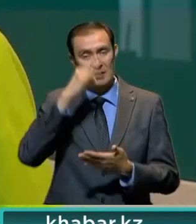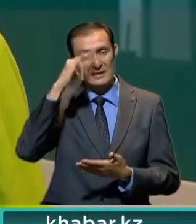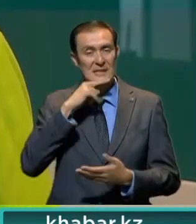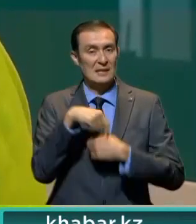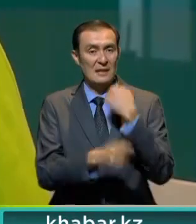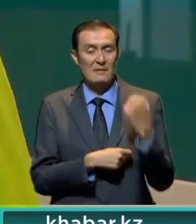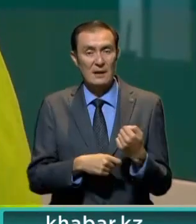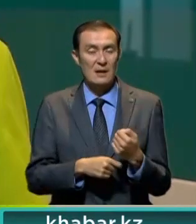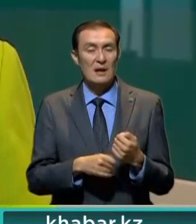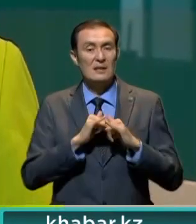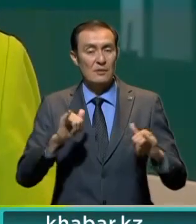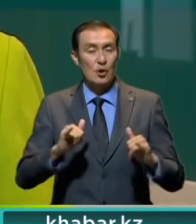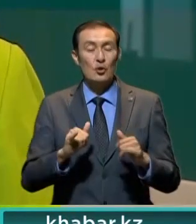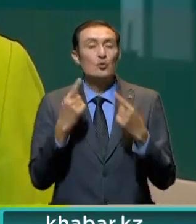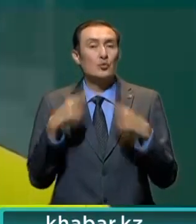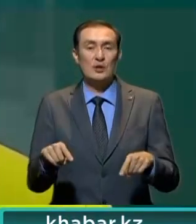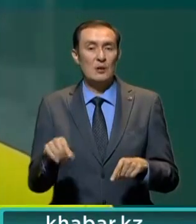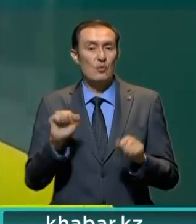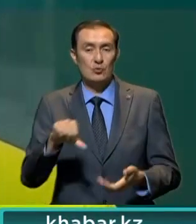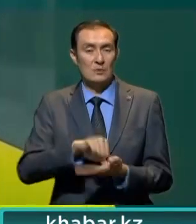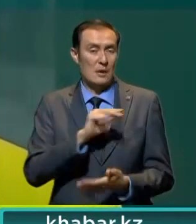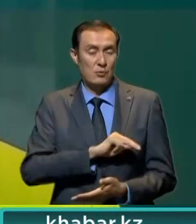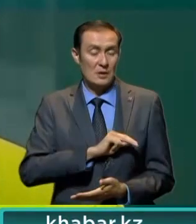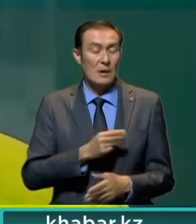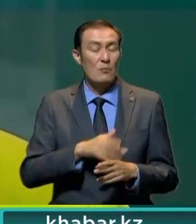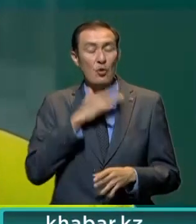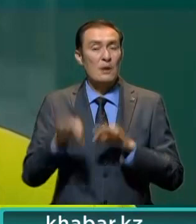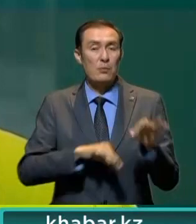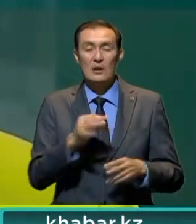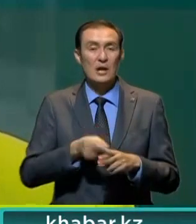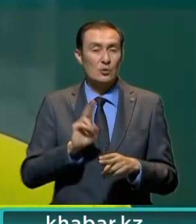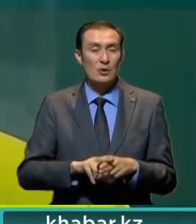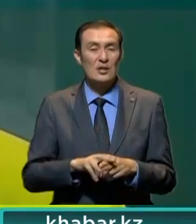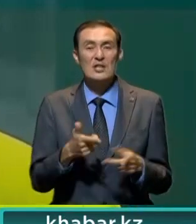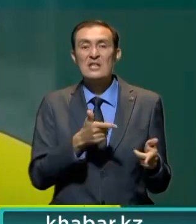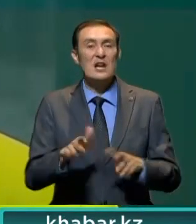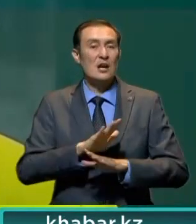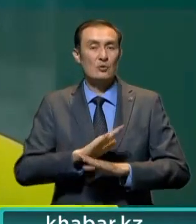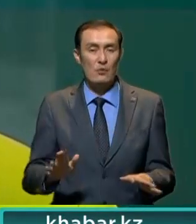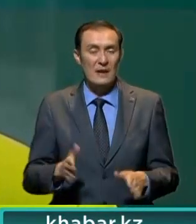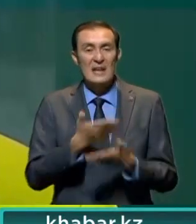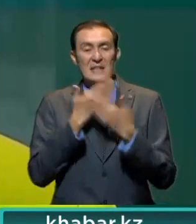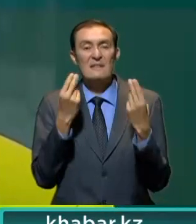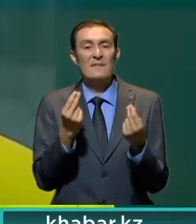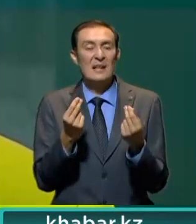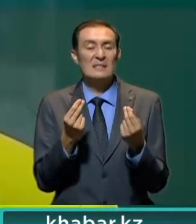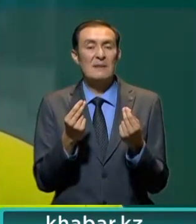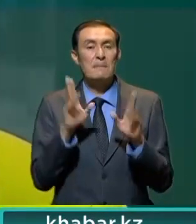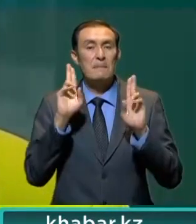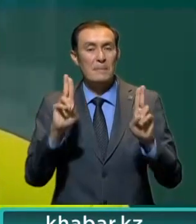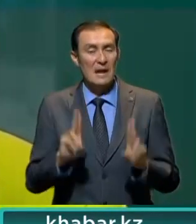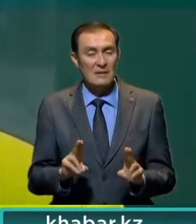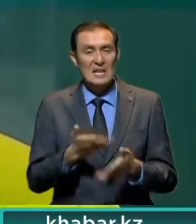на наш рынок придет кто угодно, но только не мы. Очень много проектов, которые абсолютно сырые. Нет финансовой модели правильной,